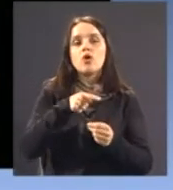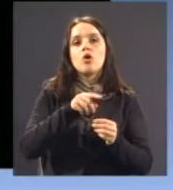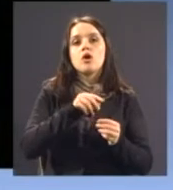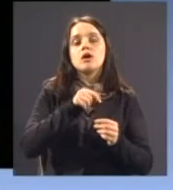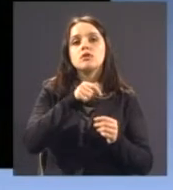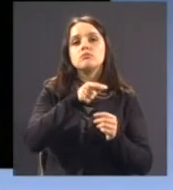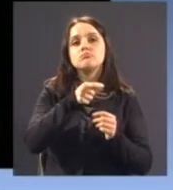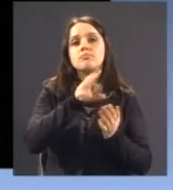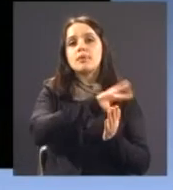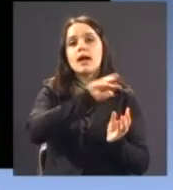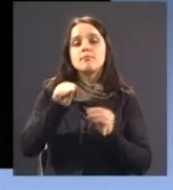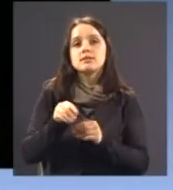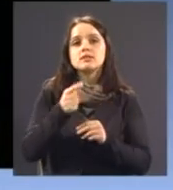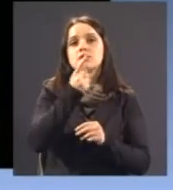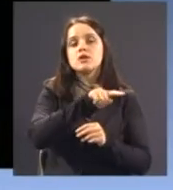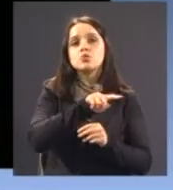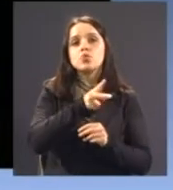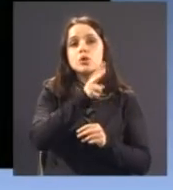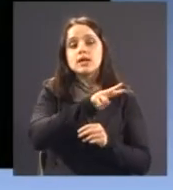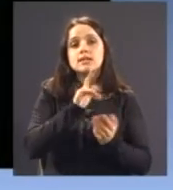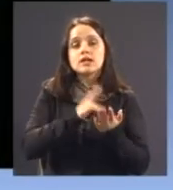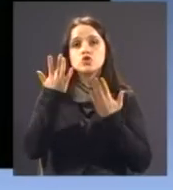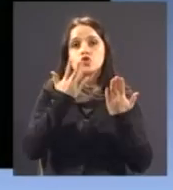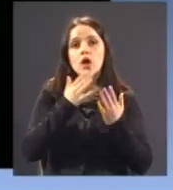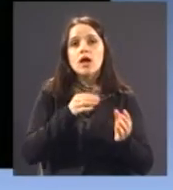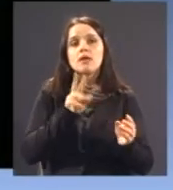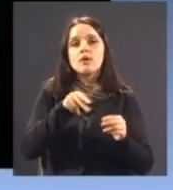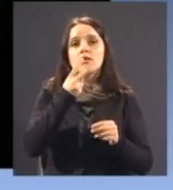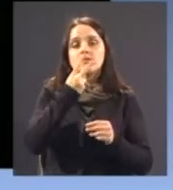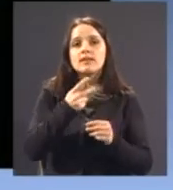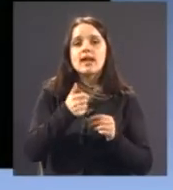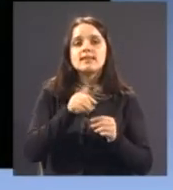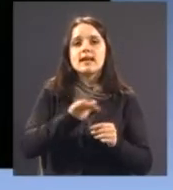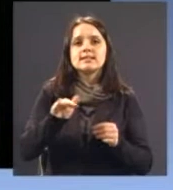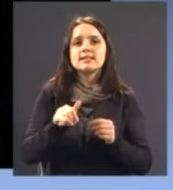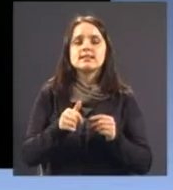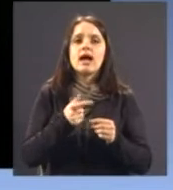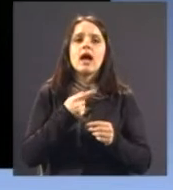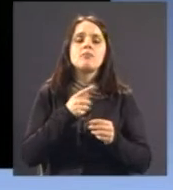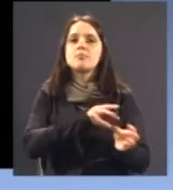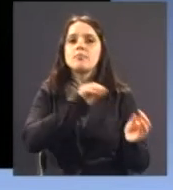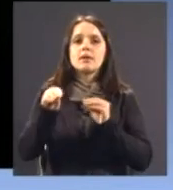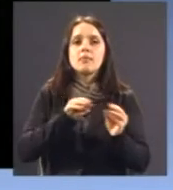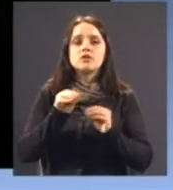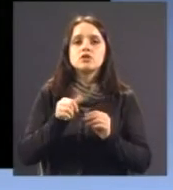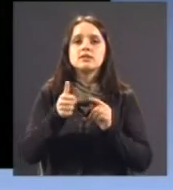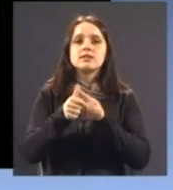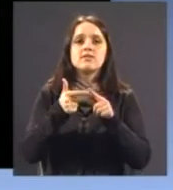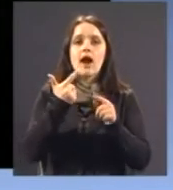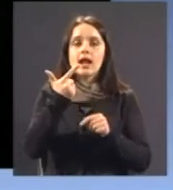škola. Pravili smo jednu analizu i vidjeli smo da se djeca prepisuju iz dva osnovna razloga. Prvi je što su nastavni planovi i